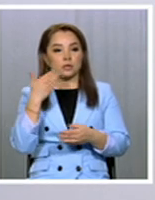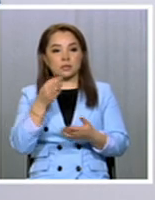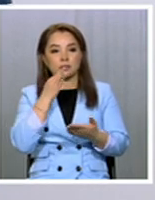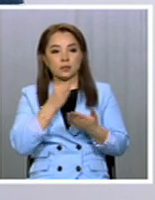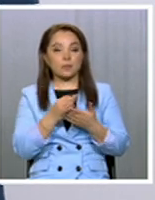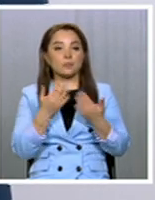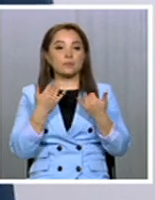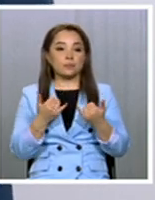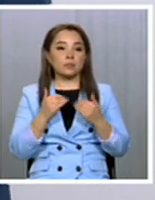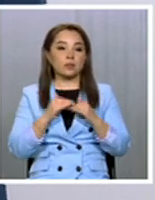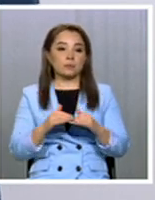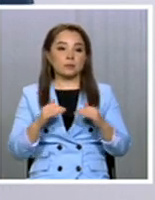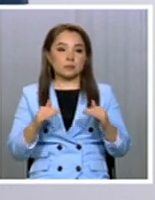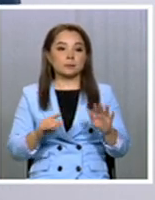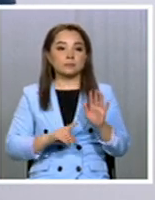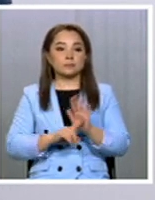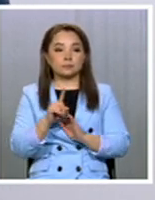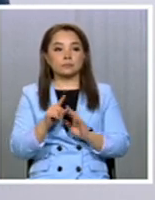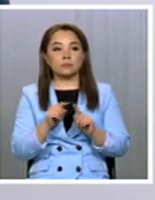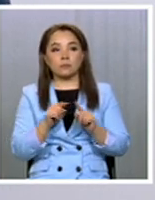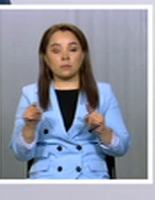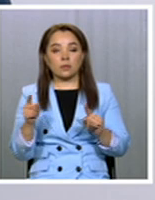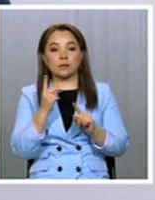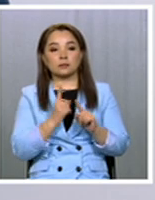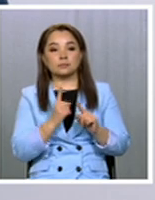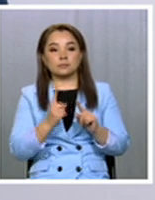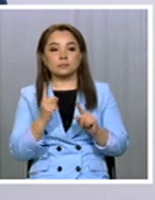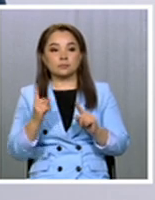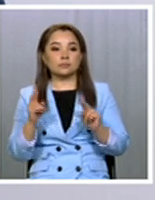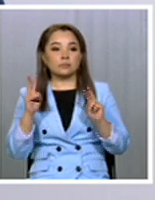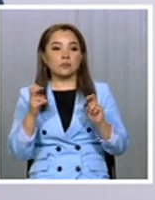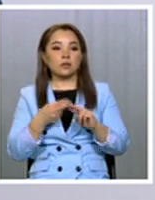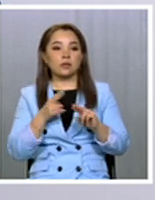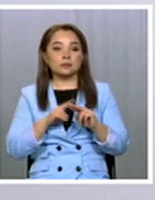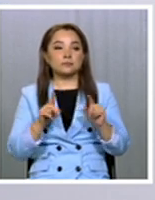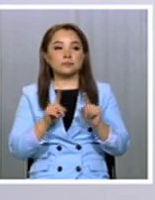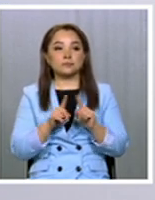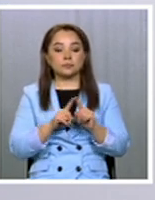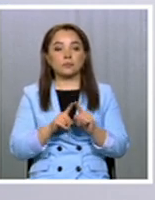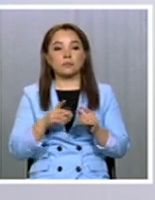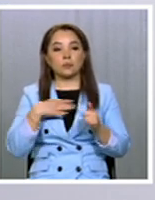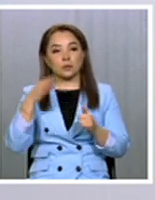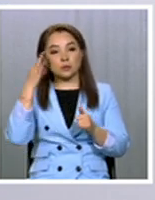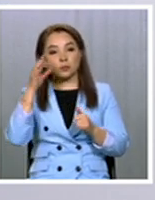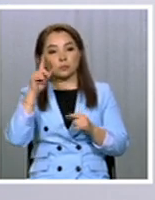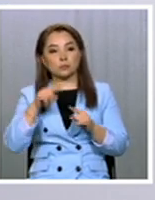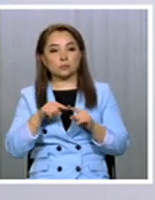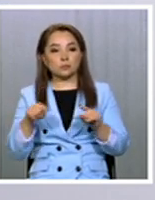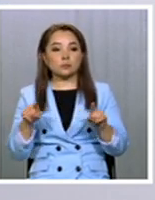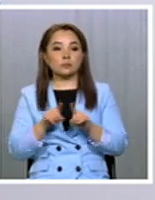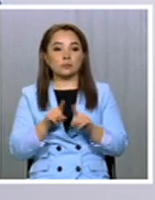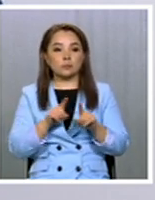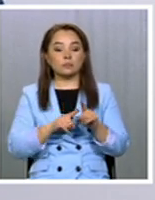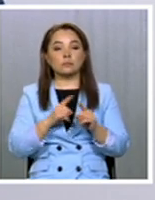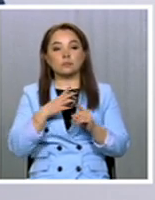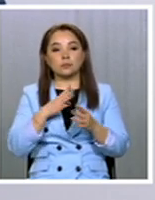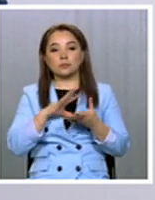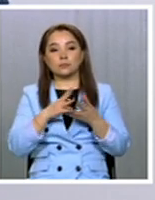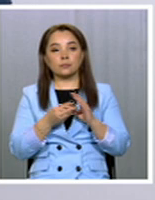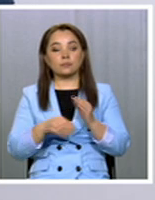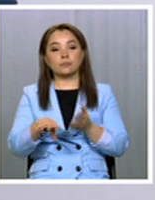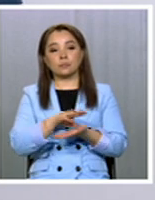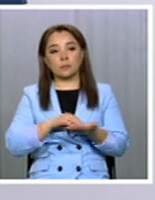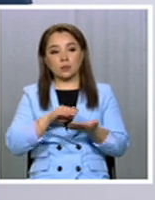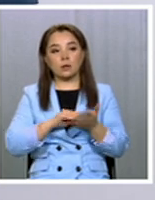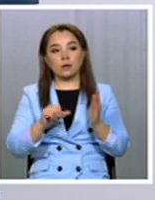Балар, алдымен координаттық түзу дегеніміз не? Тік бұрышты координаттар жүйесі дегеніміз не? Қайталап еске түсіріп алайық, сіздер оны 6-шы